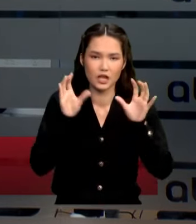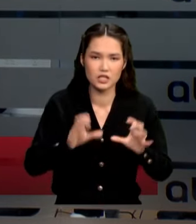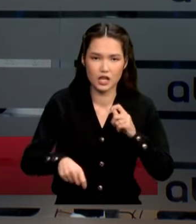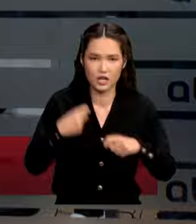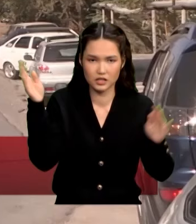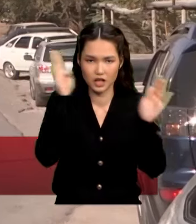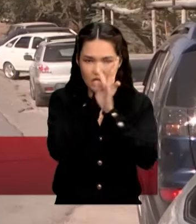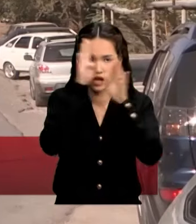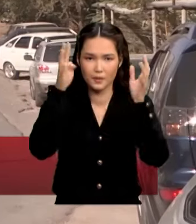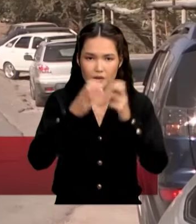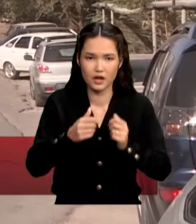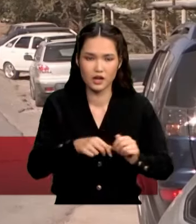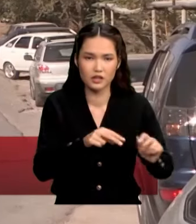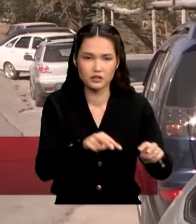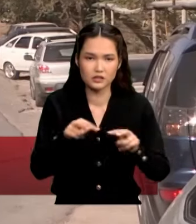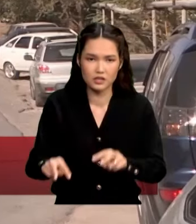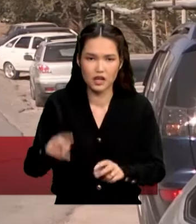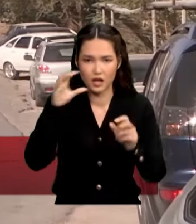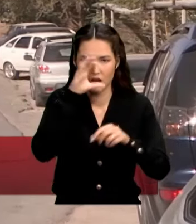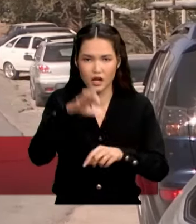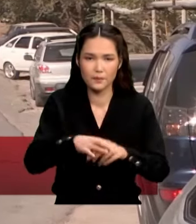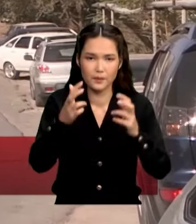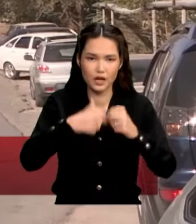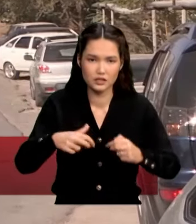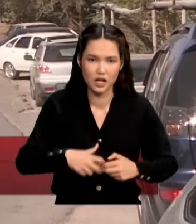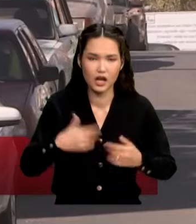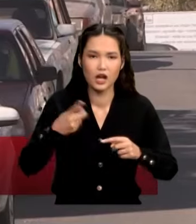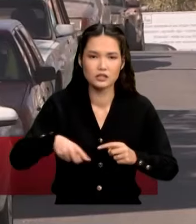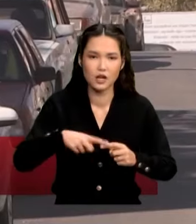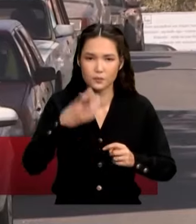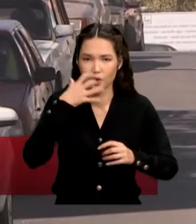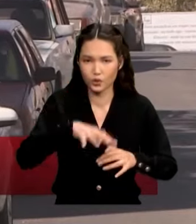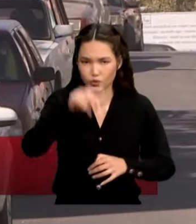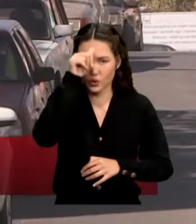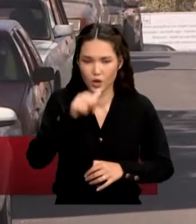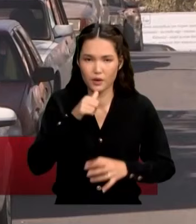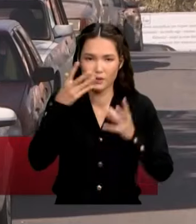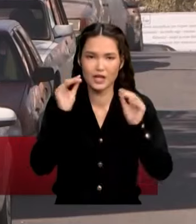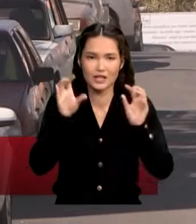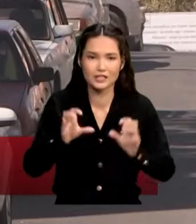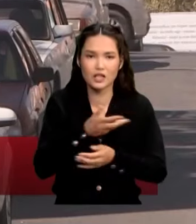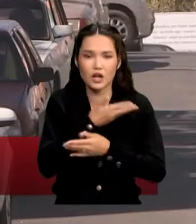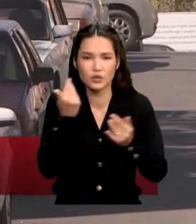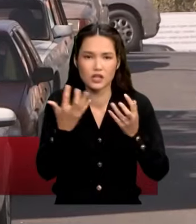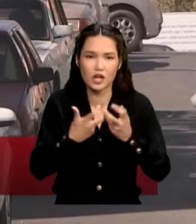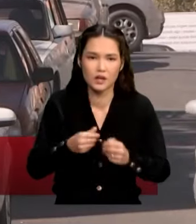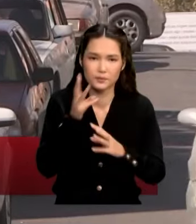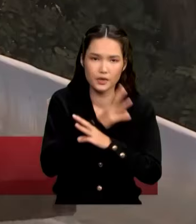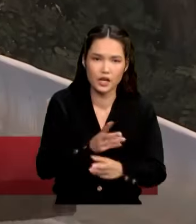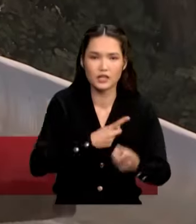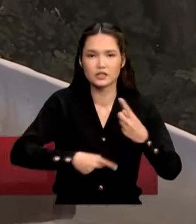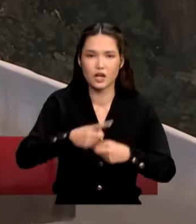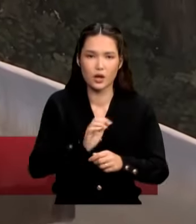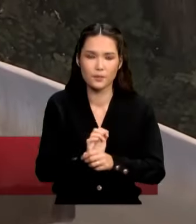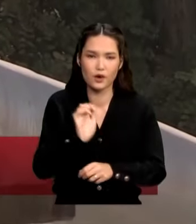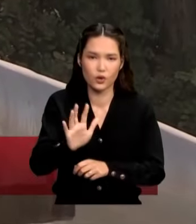бұзушылықты табиғи монополияларды реттеу комитеті анықтап отыр. Енді алдымыздағы жылыту маусымы кезінде заңсыз есептелген қаржы кері